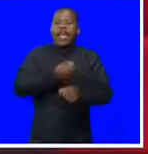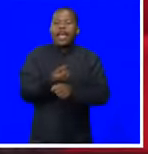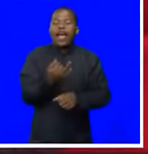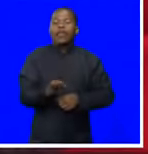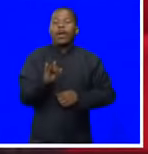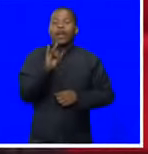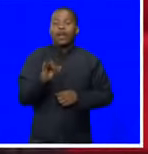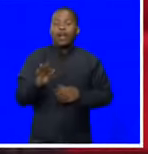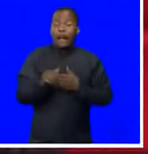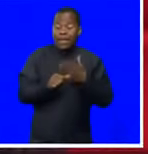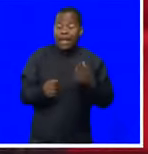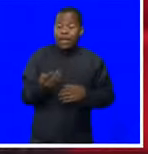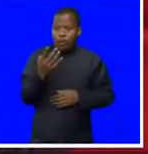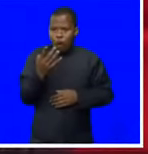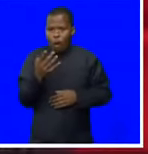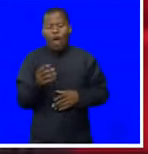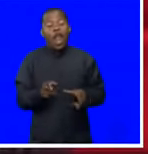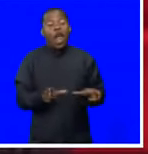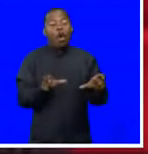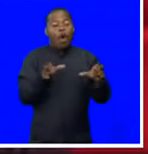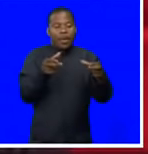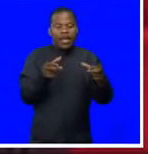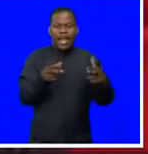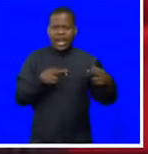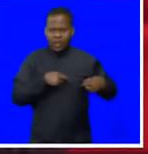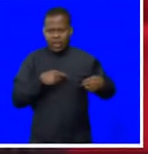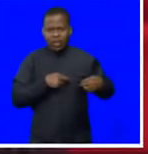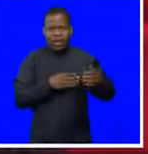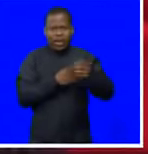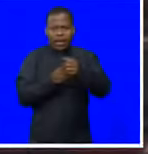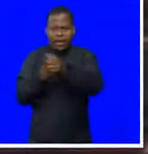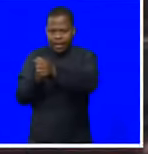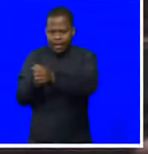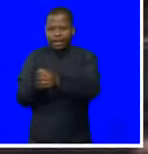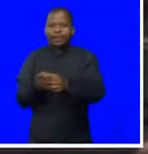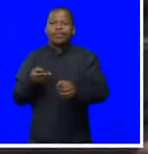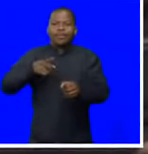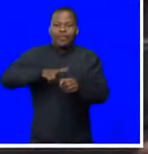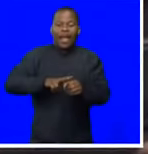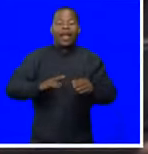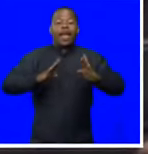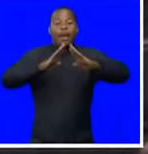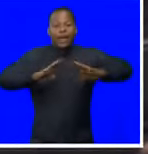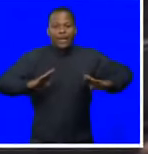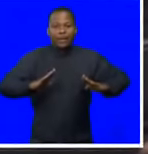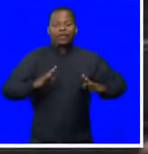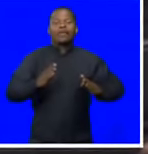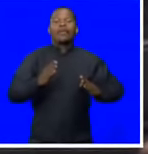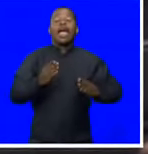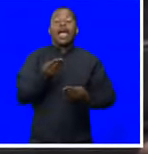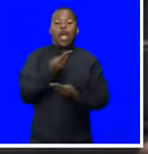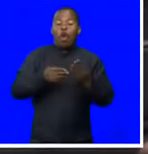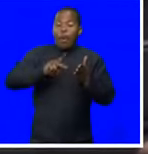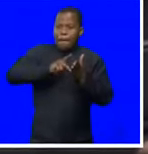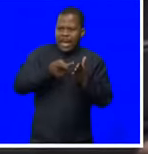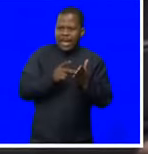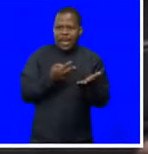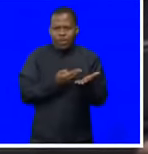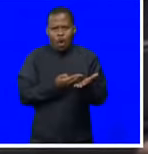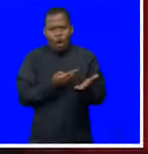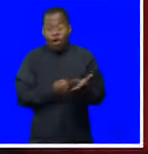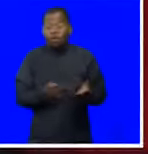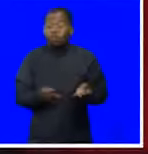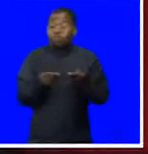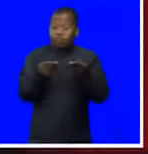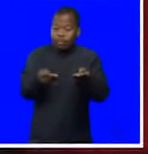2022-2023 loholwa ngemakomiti labo kusebenza kwalamatiko endlini yabayesikhulu. Litiko letehlela umnotho nentuthuko nalo letfulwe walo umbiko